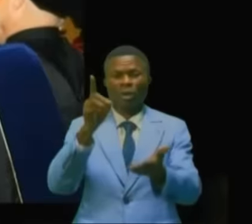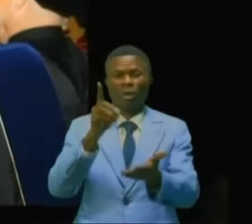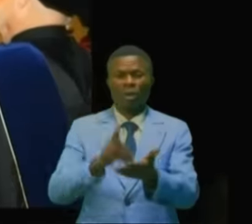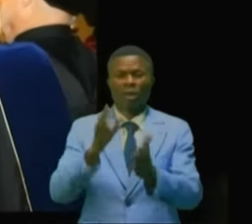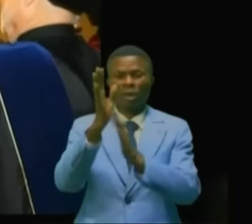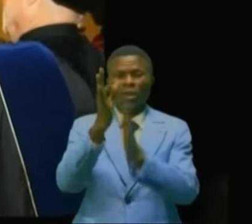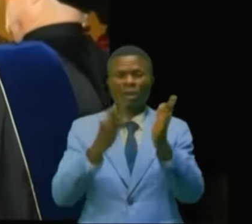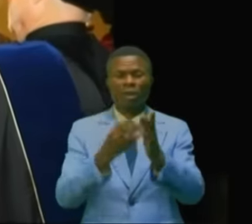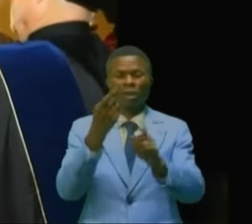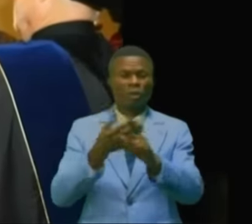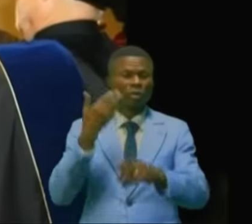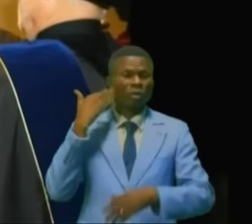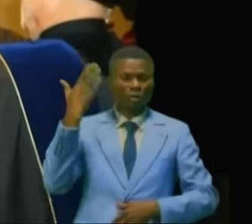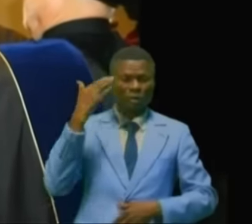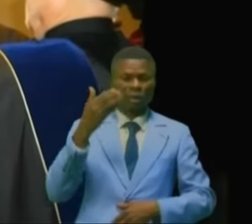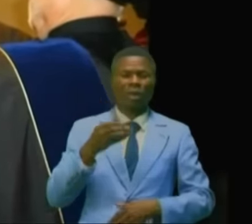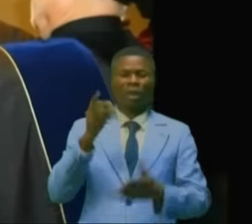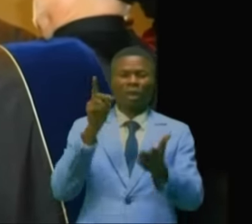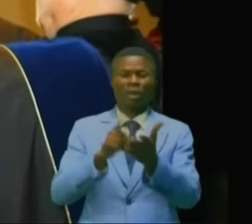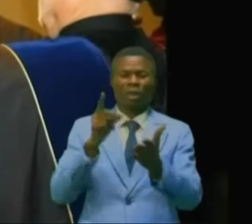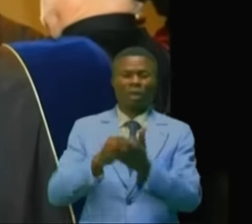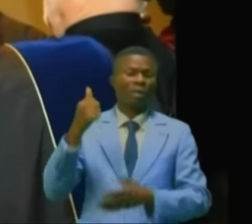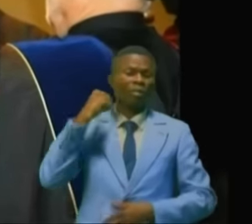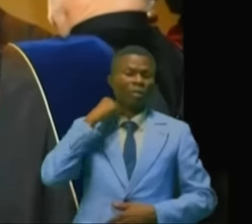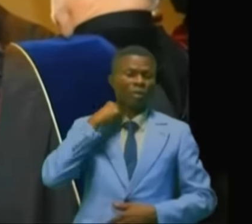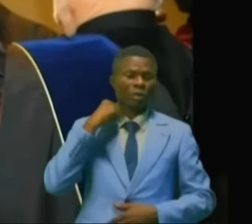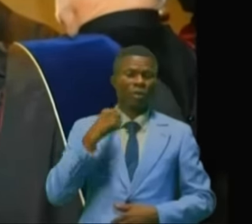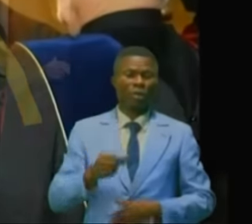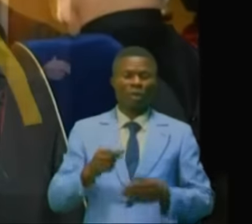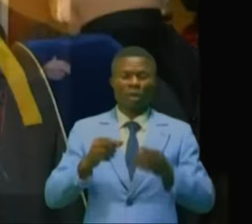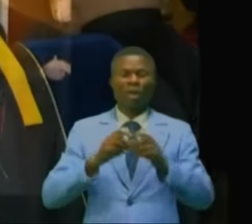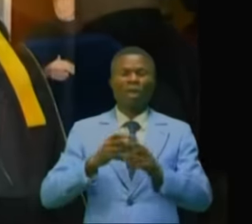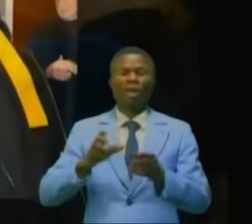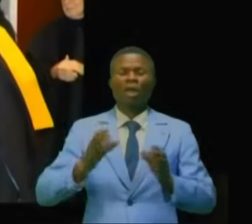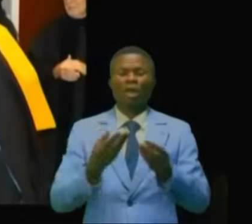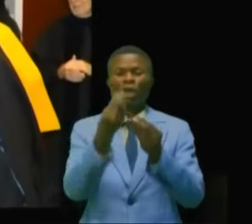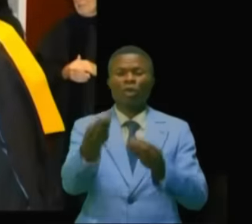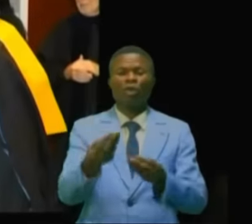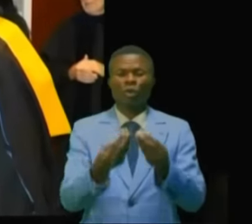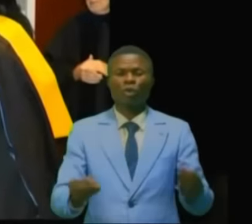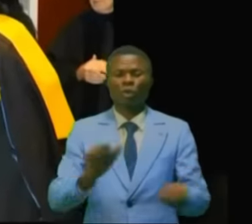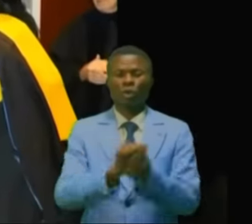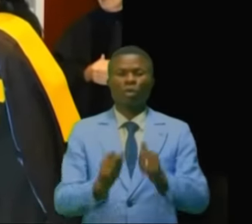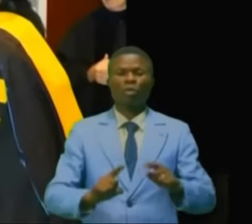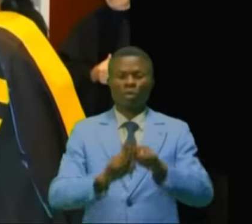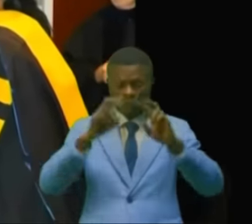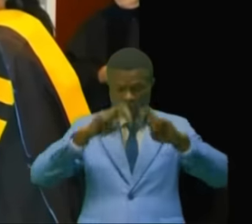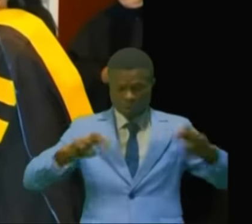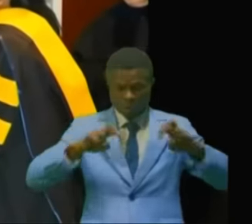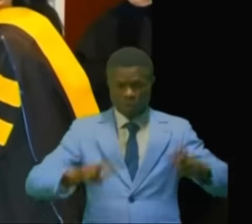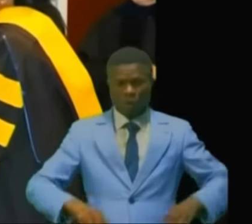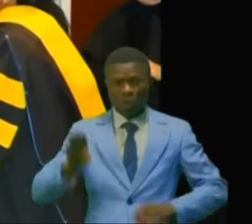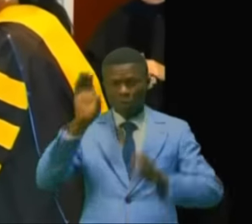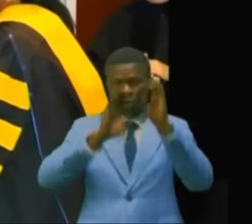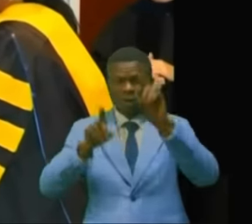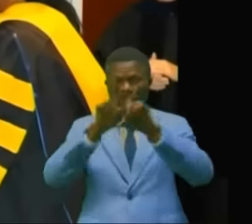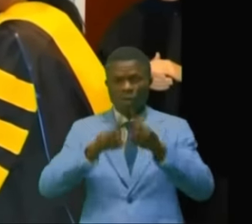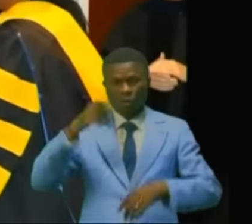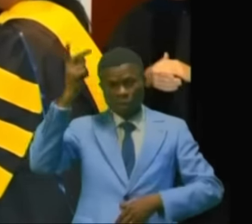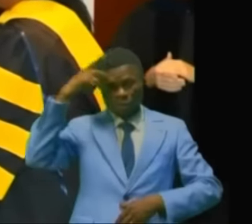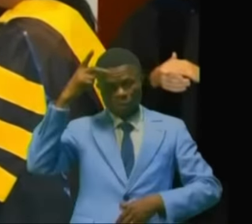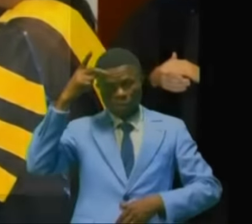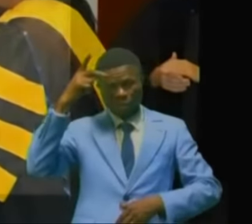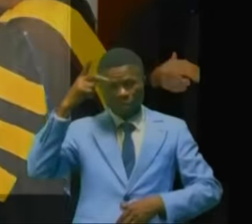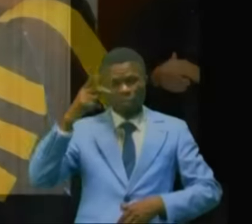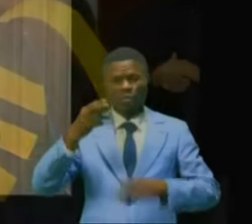mai dernier un doctorat honoris causa en résolution et gestion des conflits après examen de son parcours scientifique et politique couronné